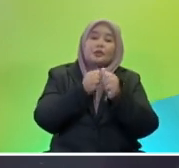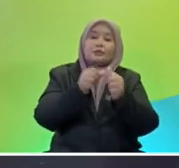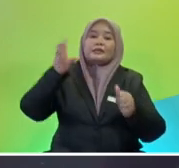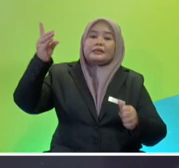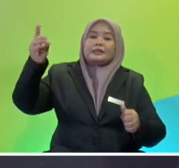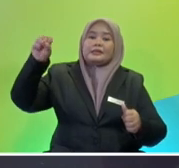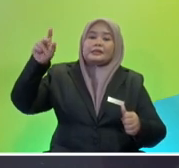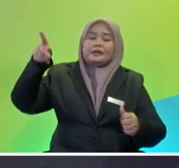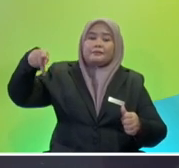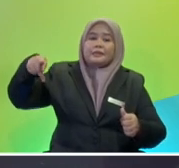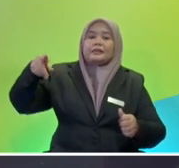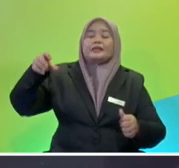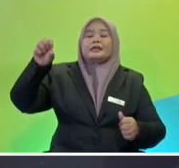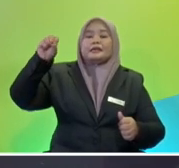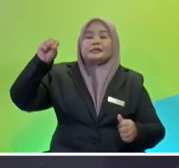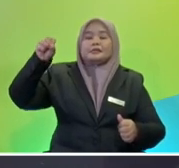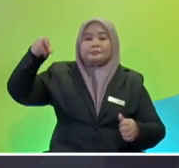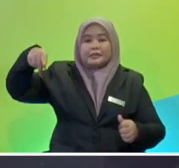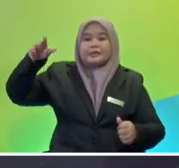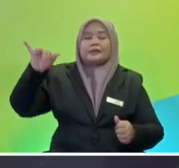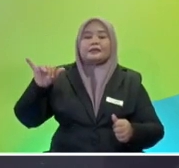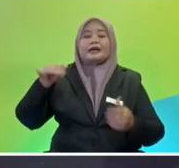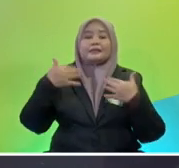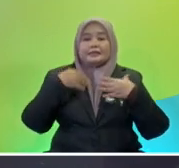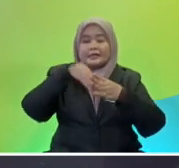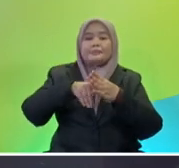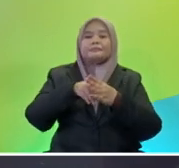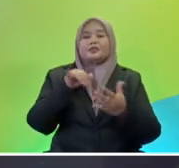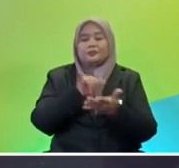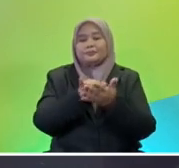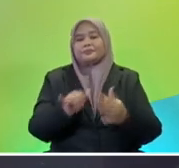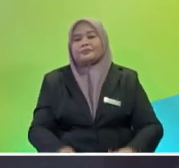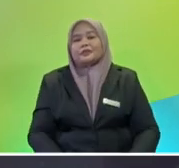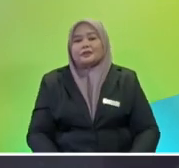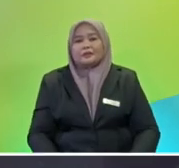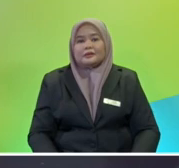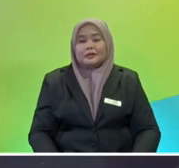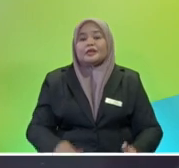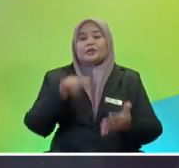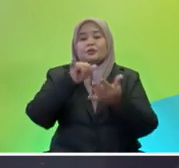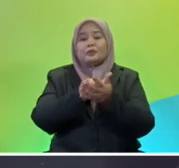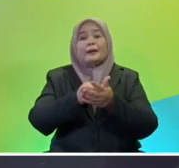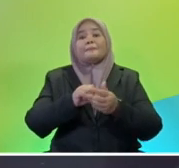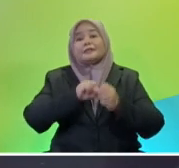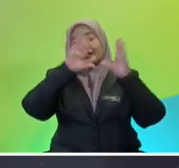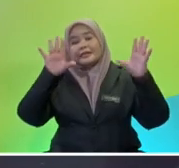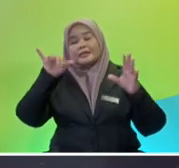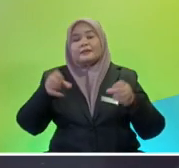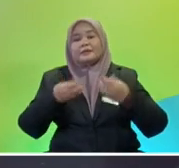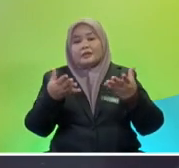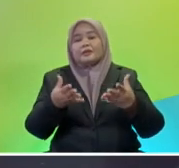skip dan SP yang eee terletak dalam Escape tersebut Masyaallah Jadi mungkin itulah pencerahan yang diberikan oleh